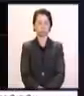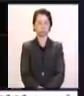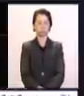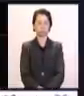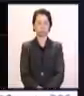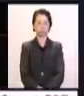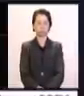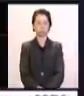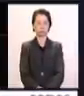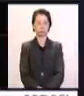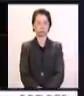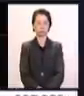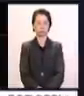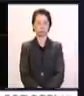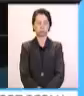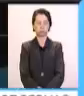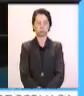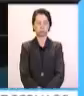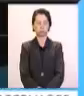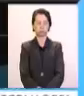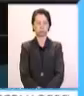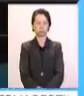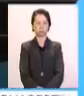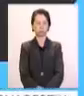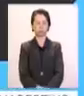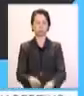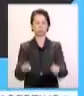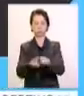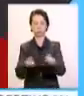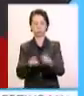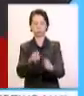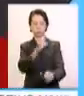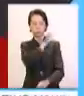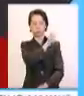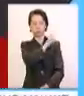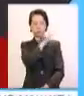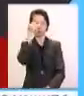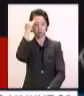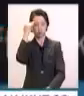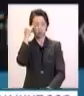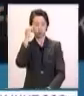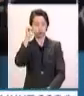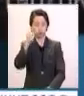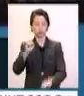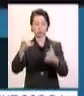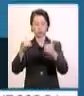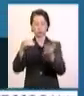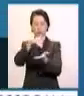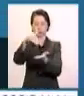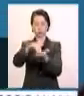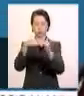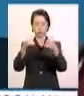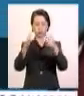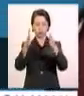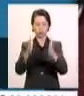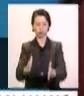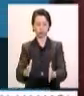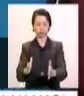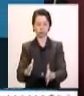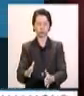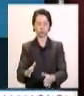하기 위해서 노력하고 있는 중이고. Terus senada dengan jurulatih dari Korea Selatan itu ialah pemain tengah Vietnam Nguyen Trong